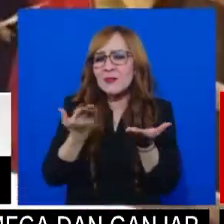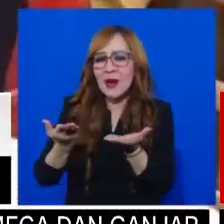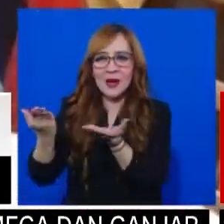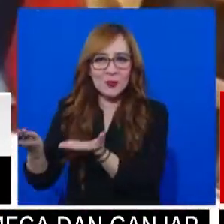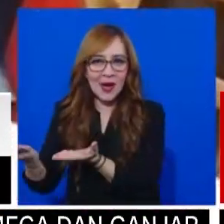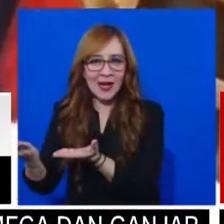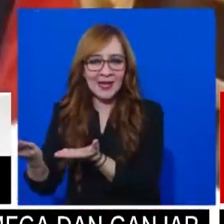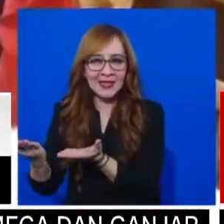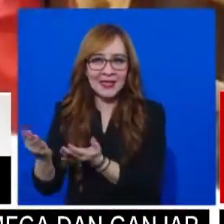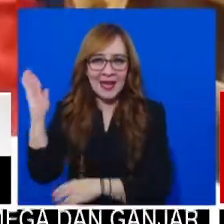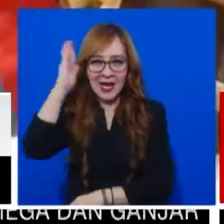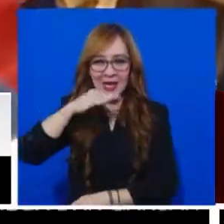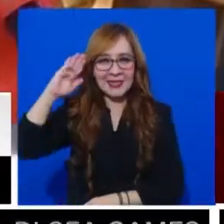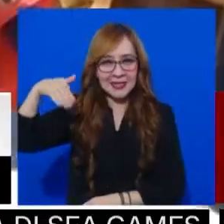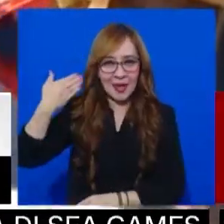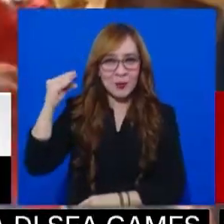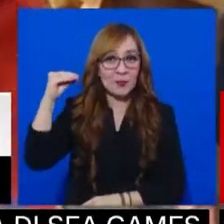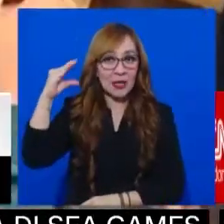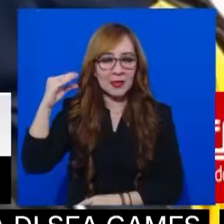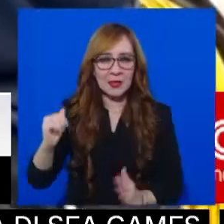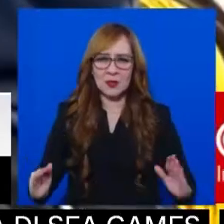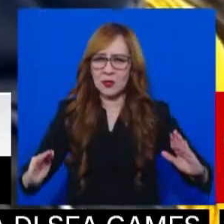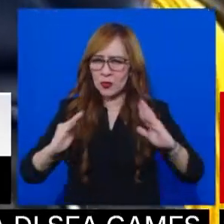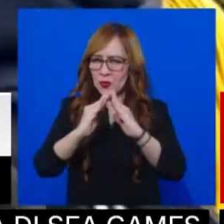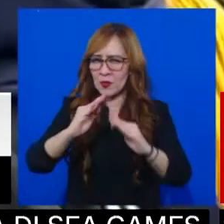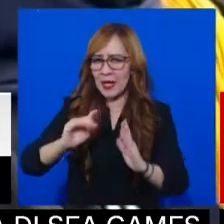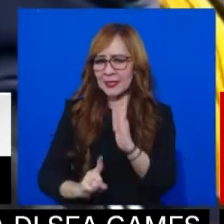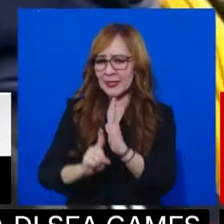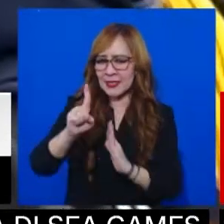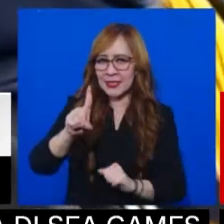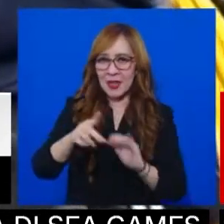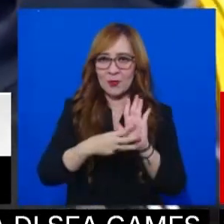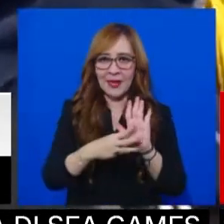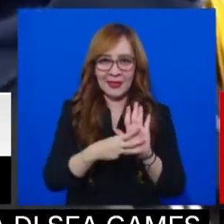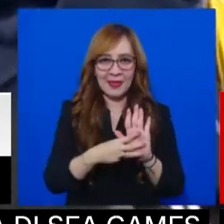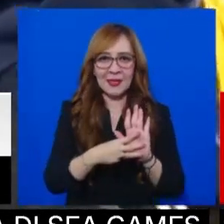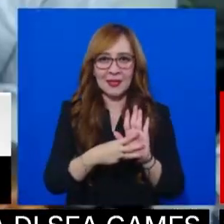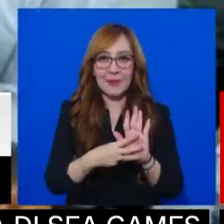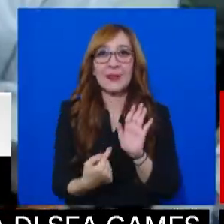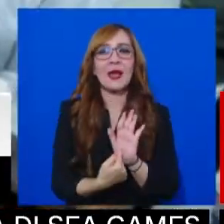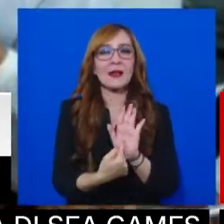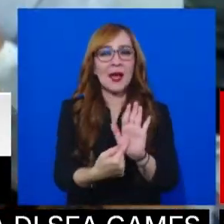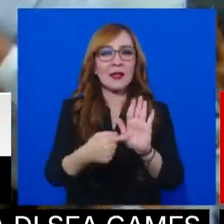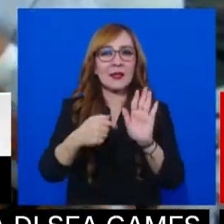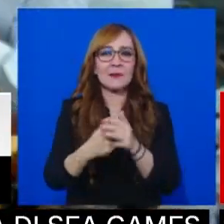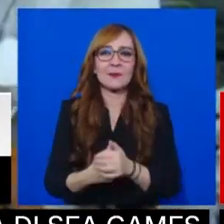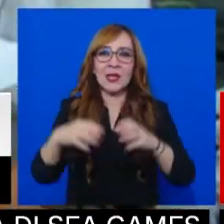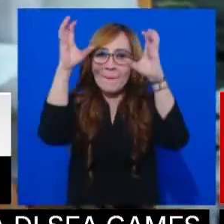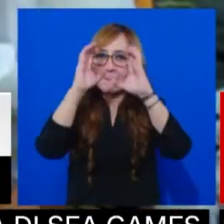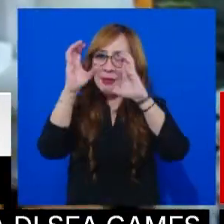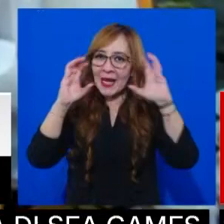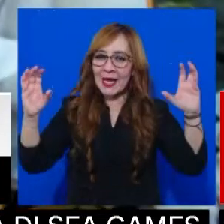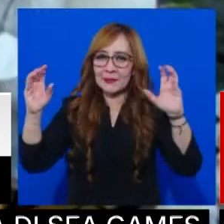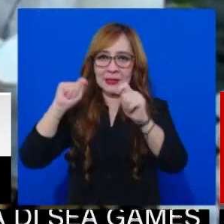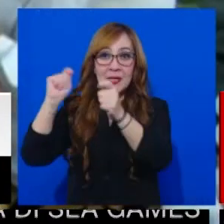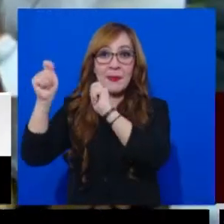Senggigi Lombok Barat pada Sabtu. Gunungan setinggi sekitar 1 meter dan berisi ratusan topat ini menandai perayaan lebaran topat seminggu